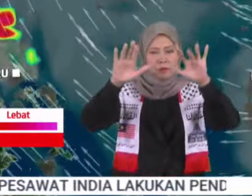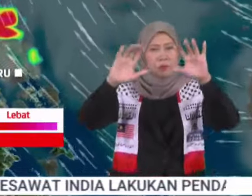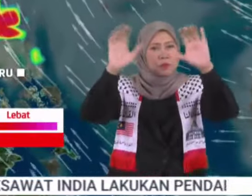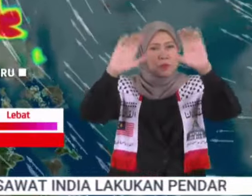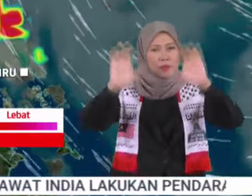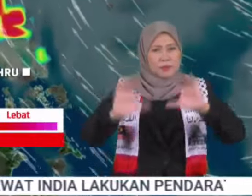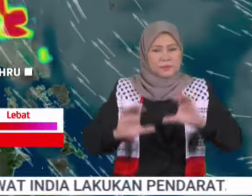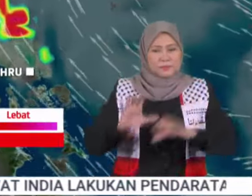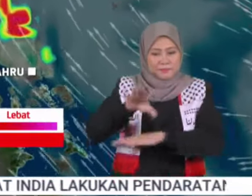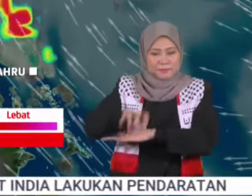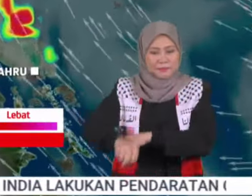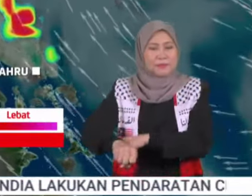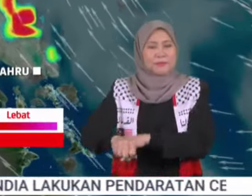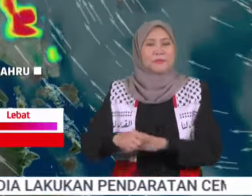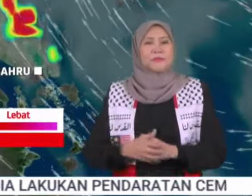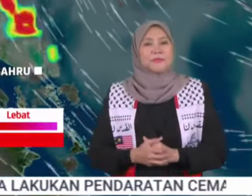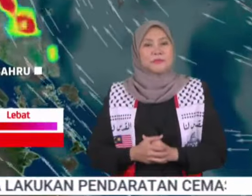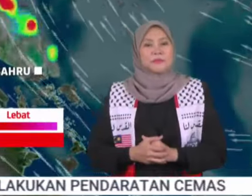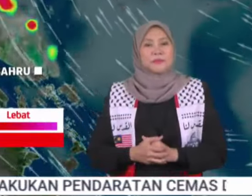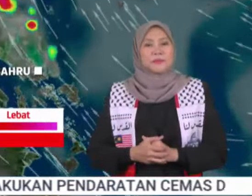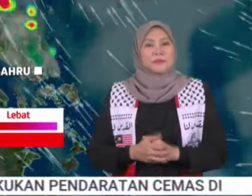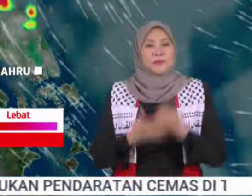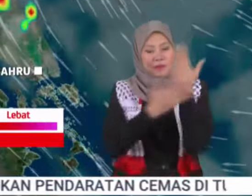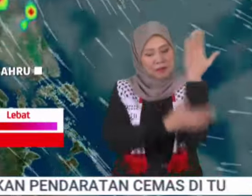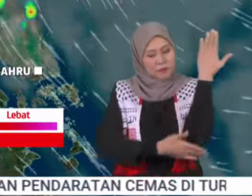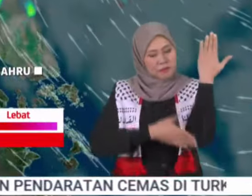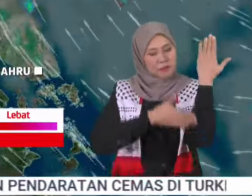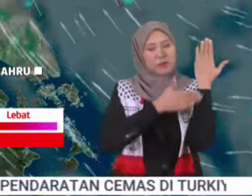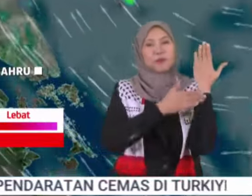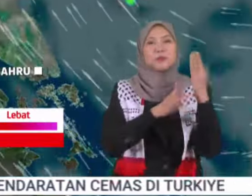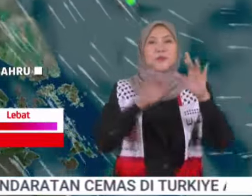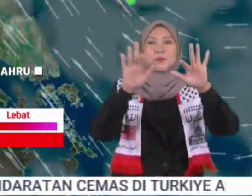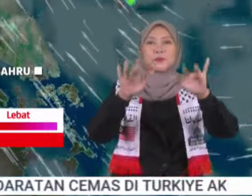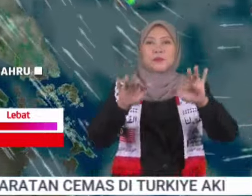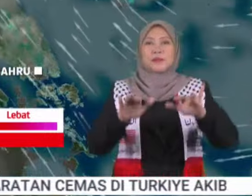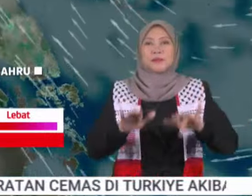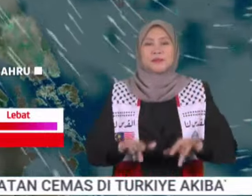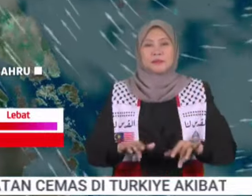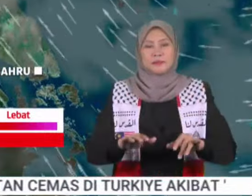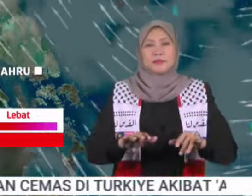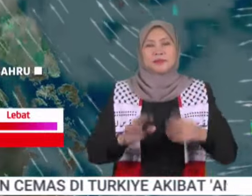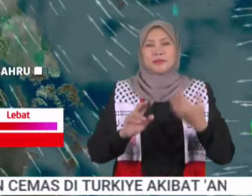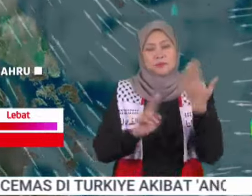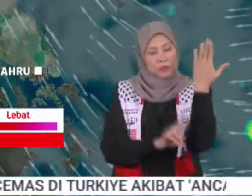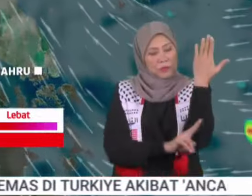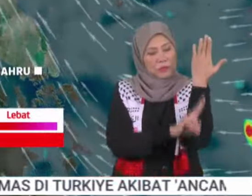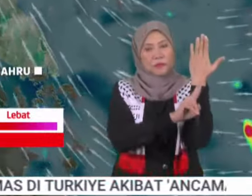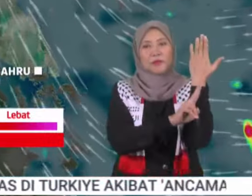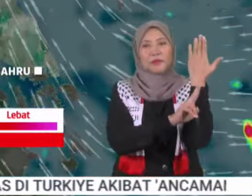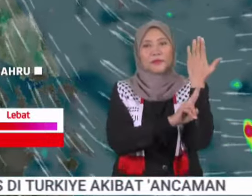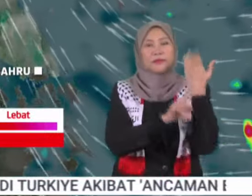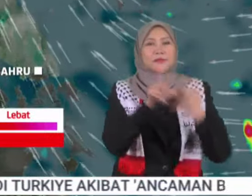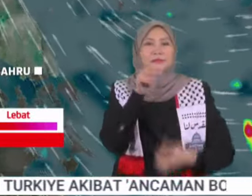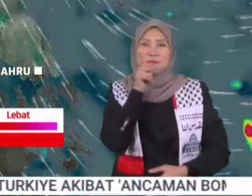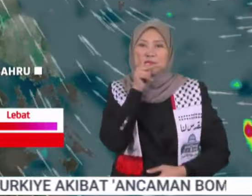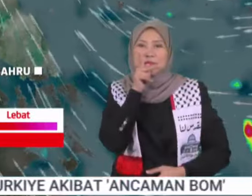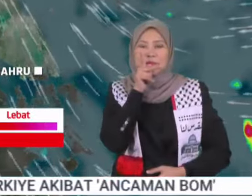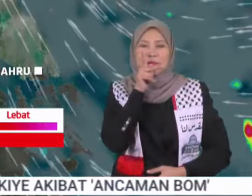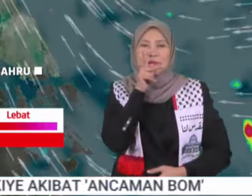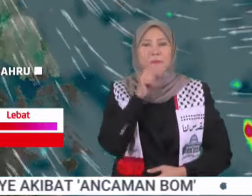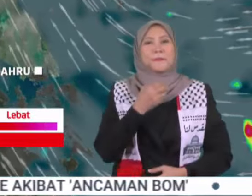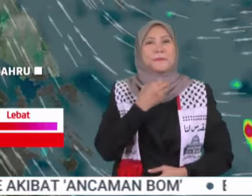pula, di semenanjung Malaysia kami menjangkakan hujan lebih tertumpu di negeri-negeri utara, iaitu di negeri Kedah,